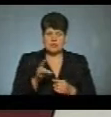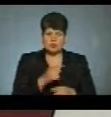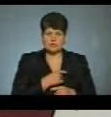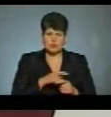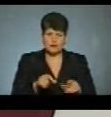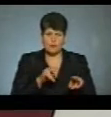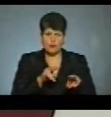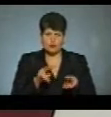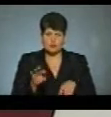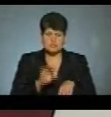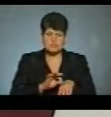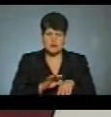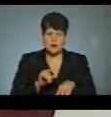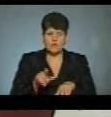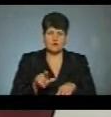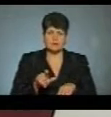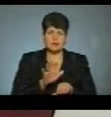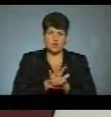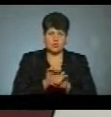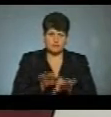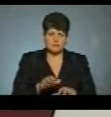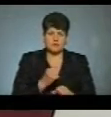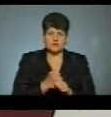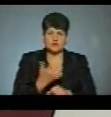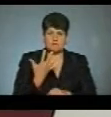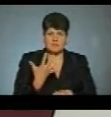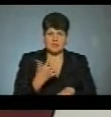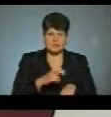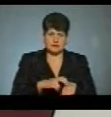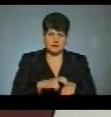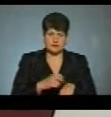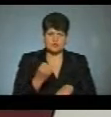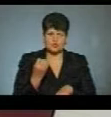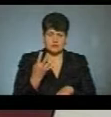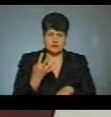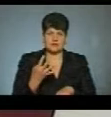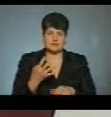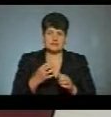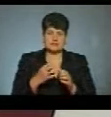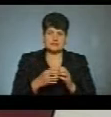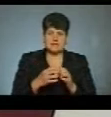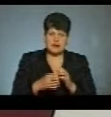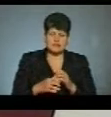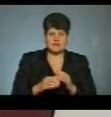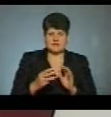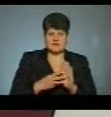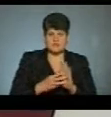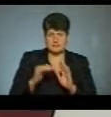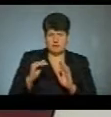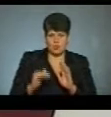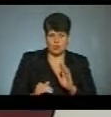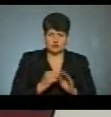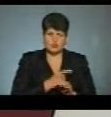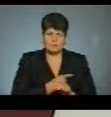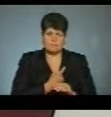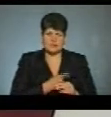по догляду за хворими на коронавірусну інфекцію працюють 5 лікарів, 14 осіб середнього та 8 молодшого